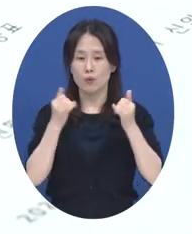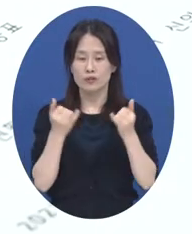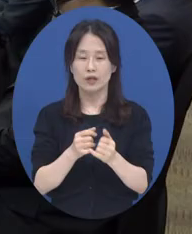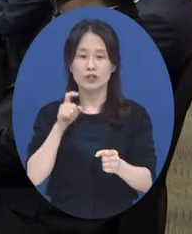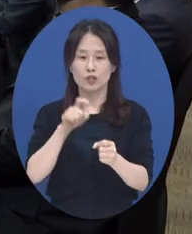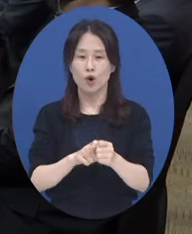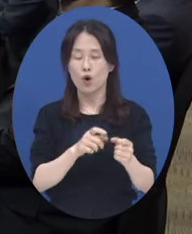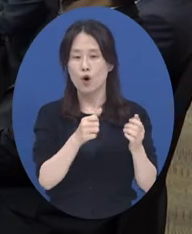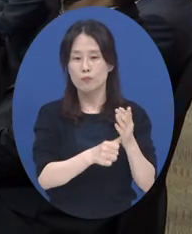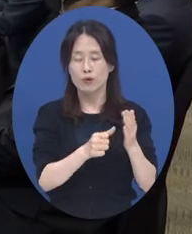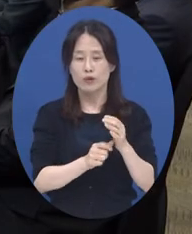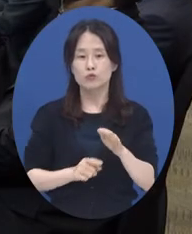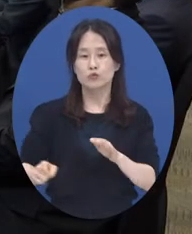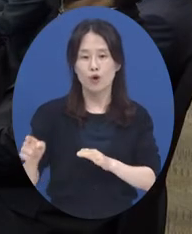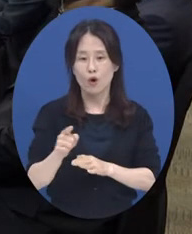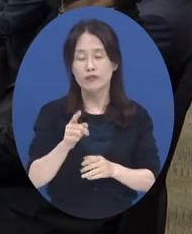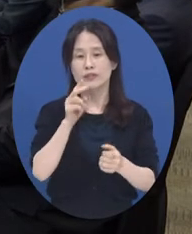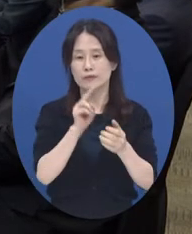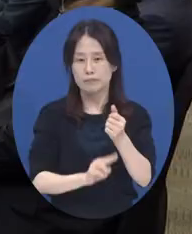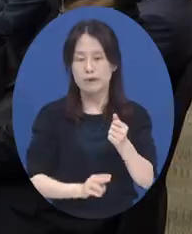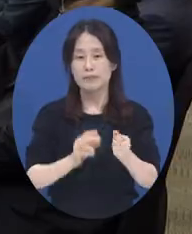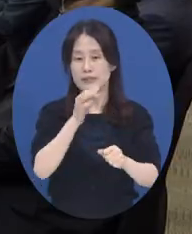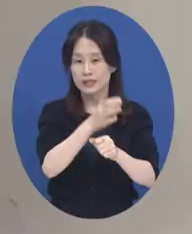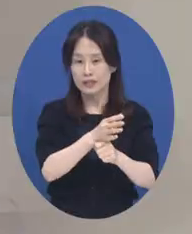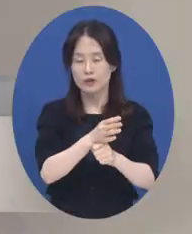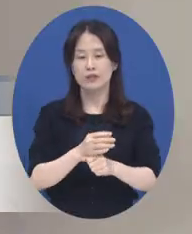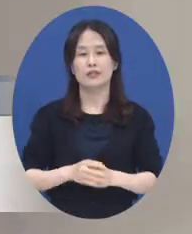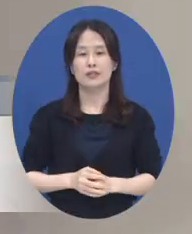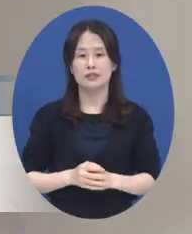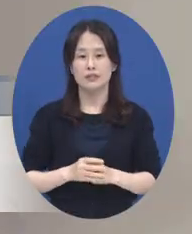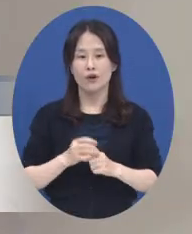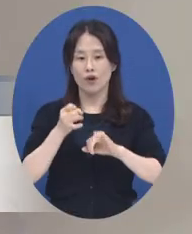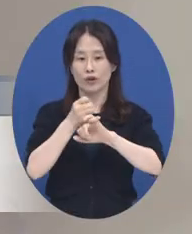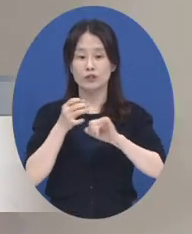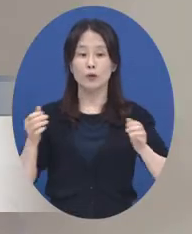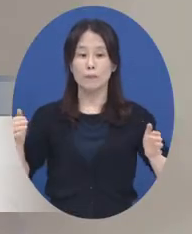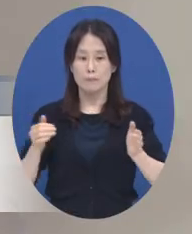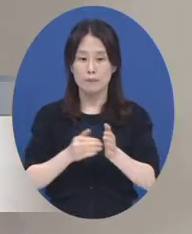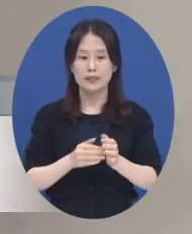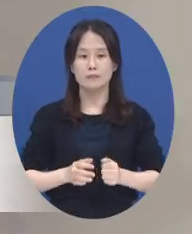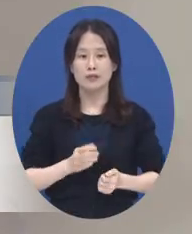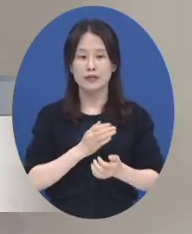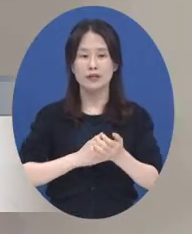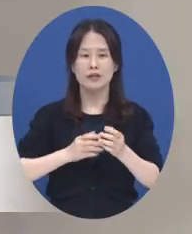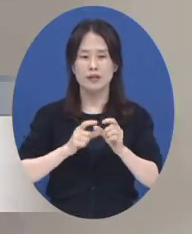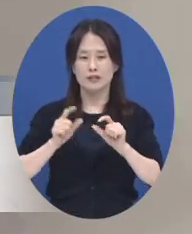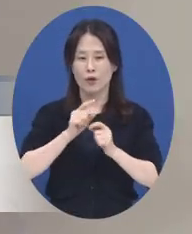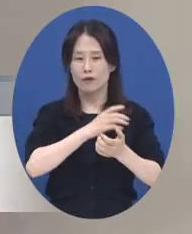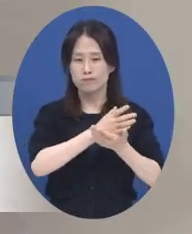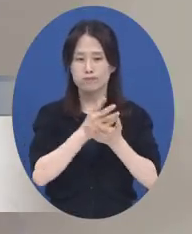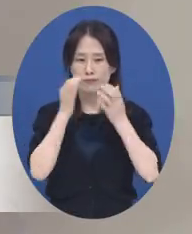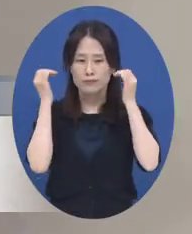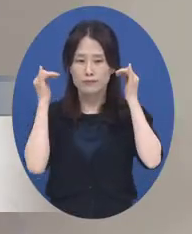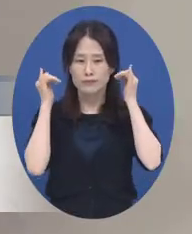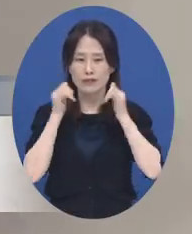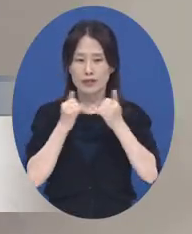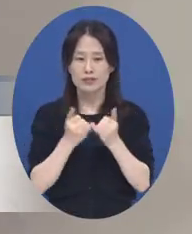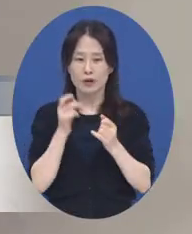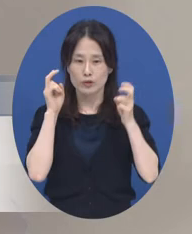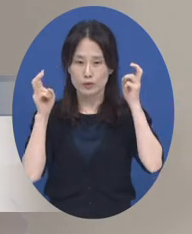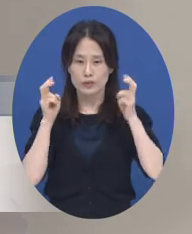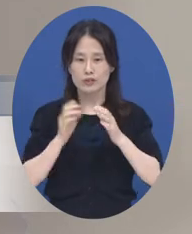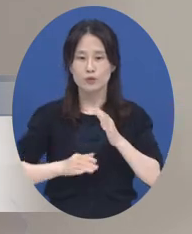구매 비율 준수에 대해 약정했습니다. 더 다양한 사회적 기업들이 공공기관의 구매, 용역의